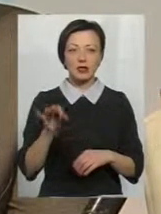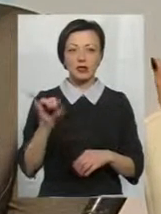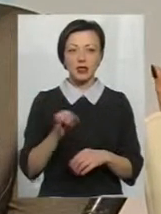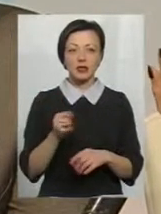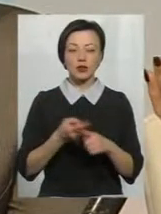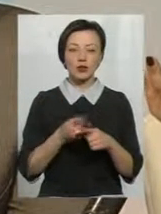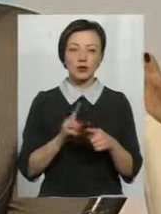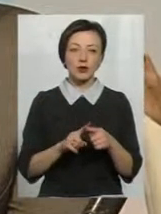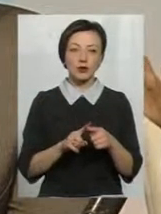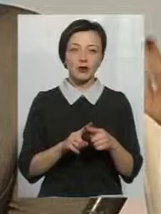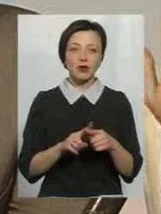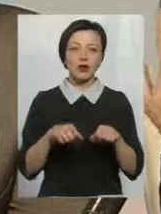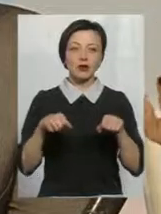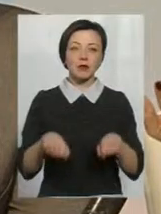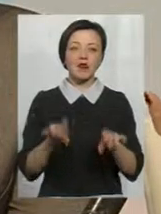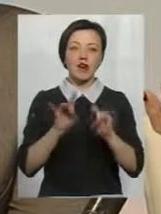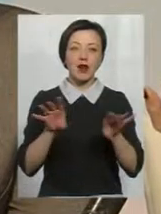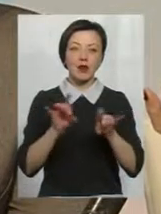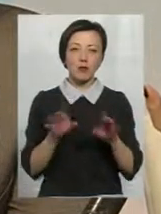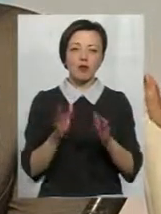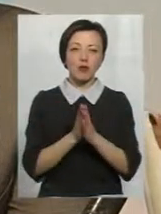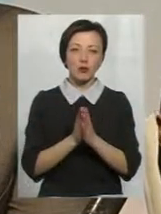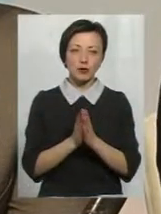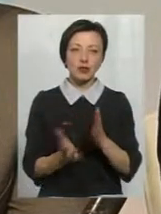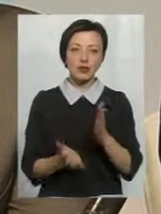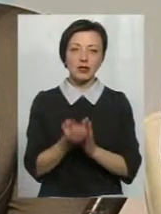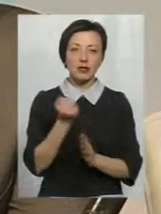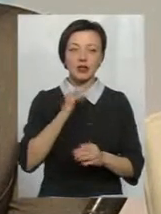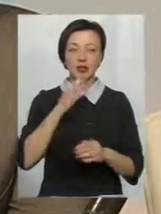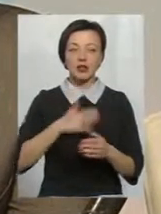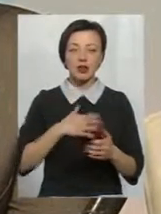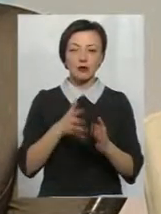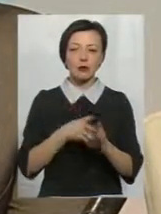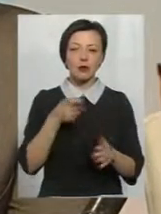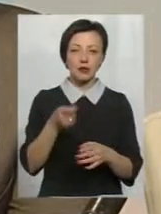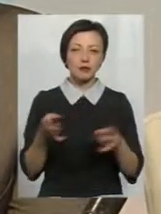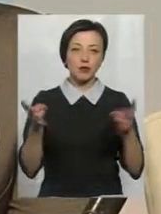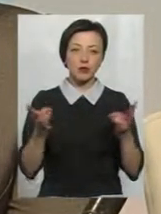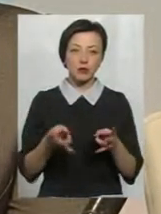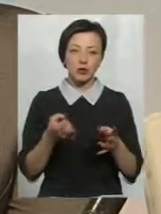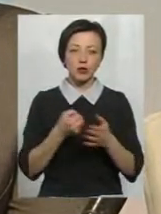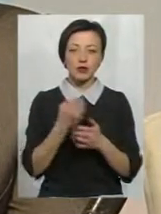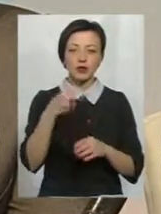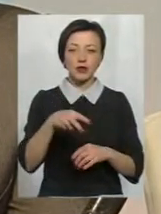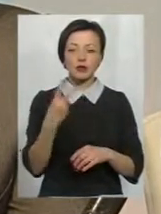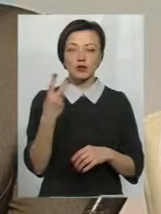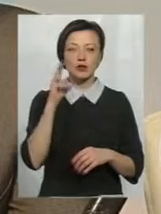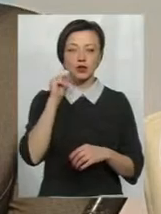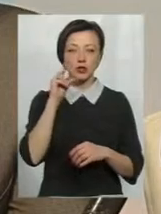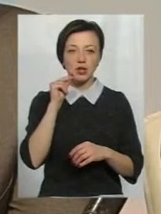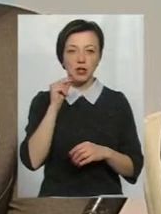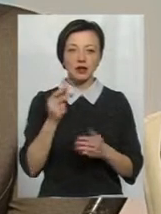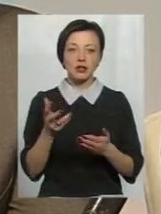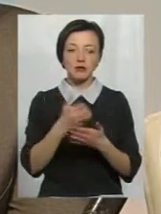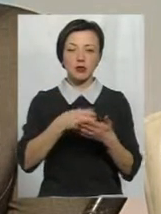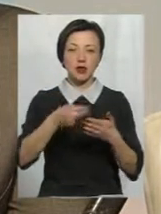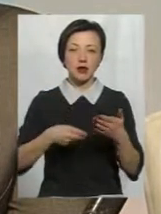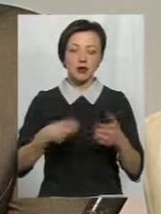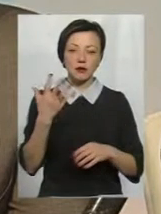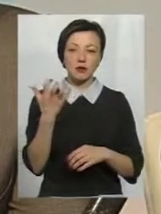тому я на правах реклами прошу все ж таки підтримати нашу петицію. Нам потрібно до 22 числа назбирати